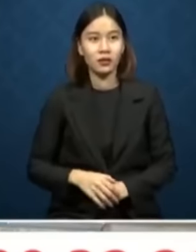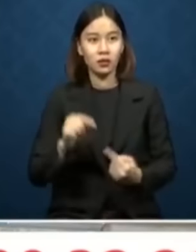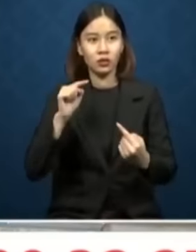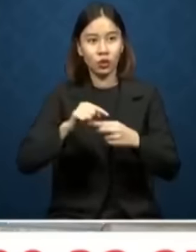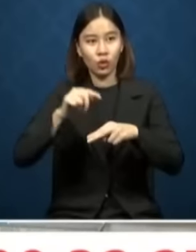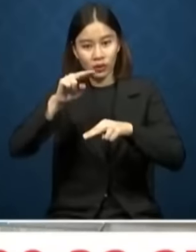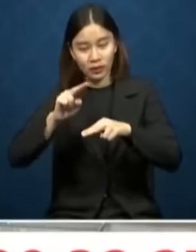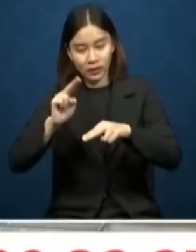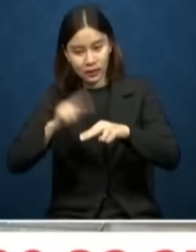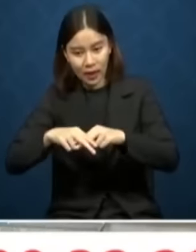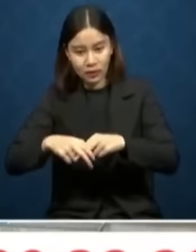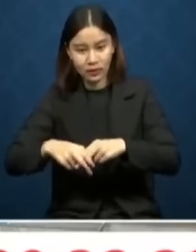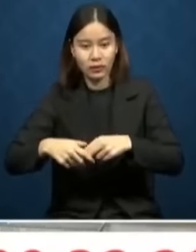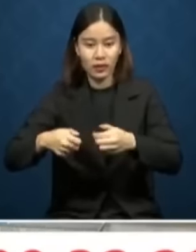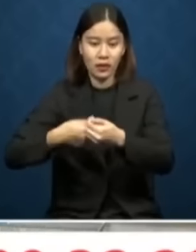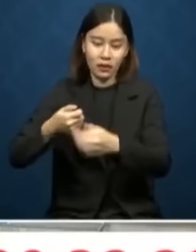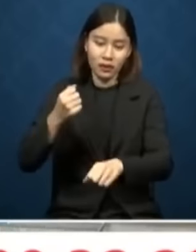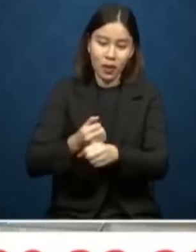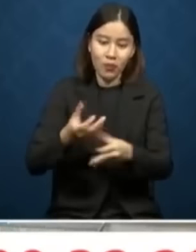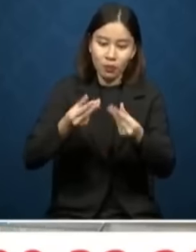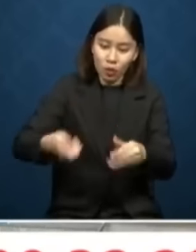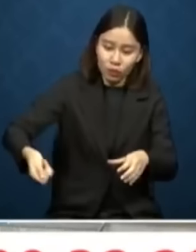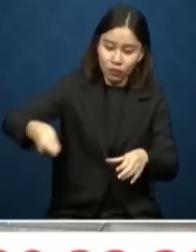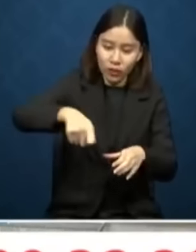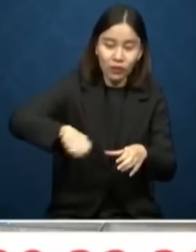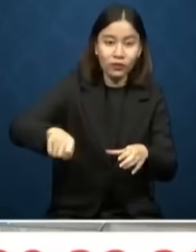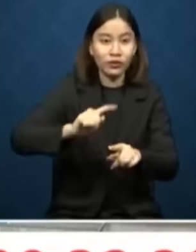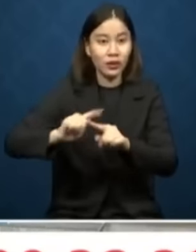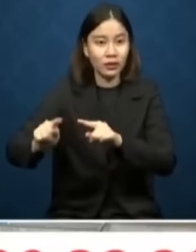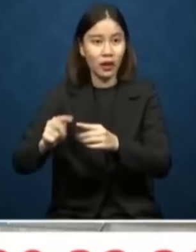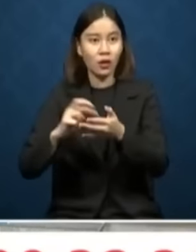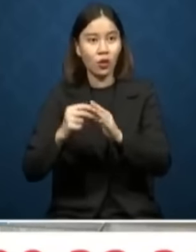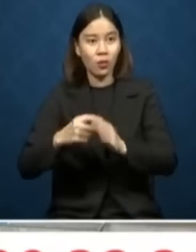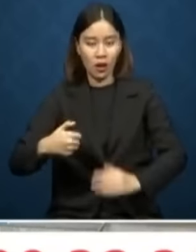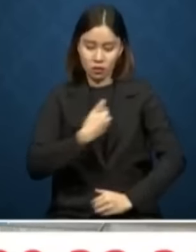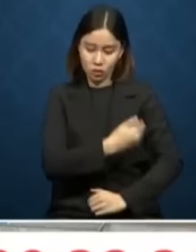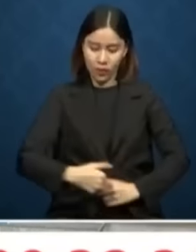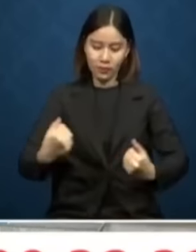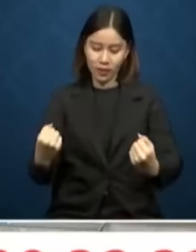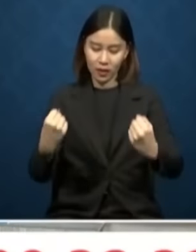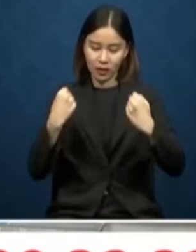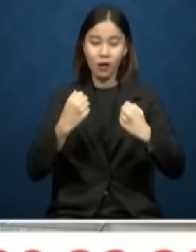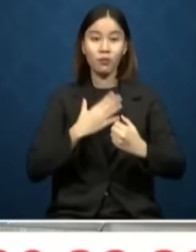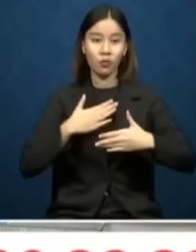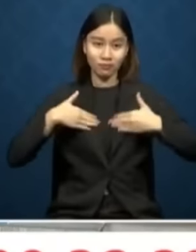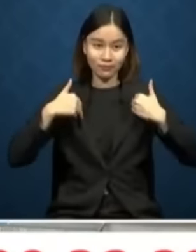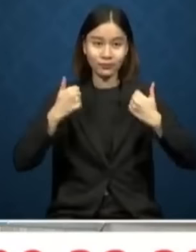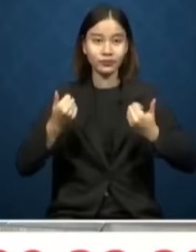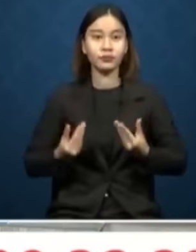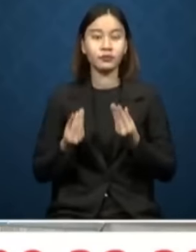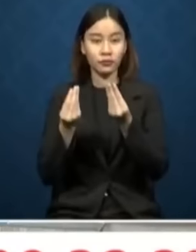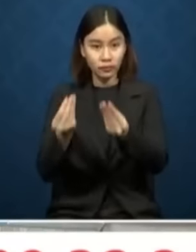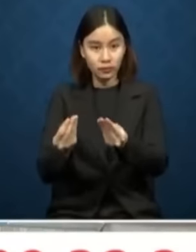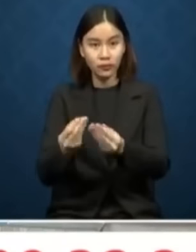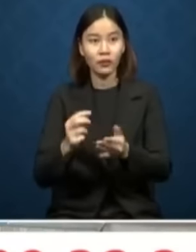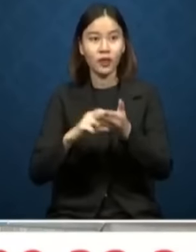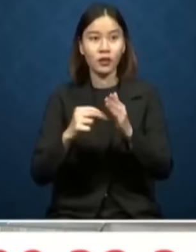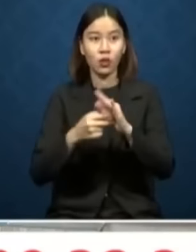ดน้ำและพรวนดินที่พืชสวนโลกแสดงถึงท่านแข็งแรงผมก็ยินดีกับท่านด้วยแสดง